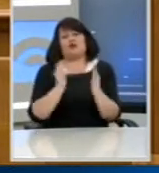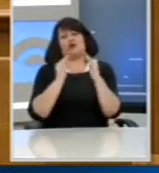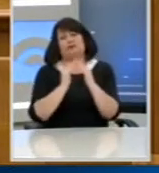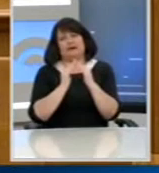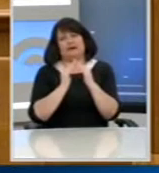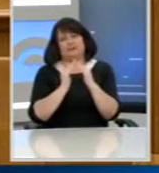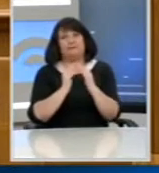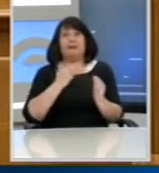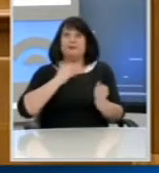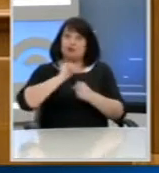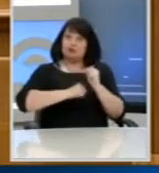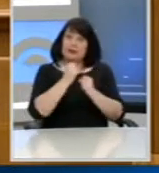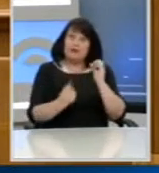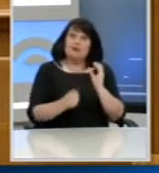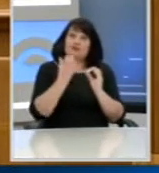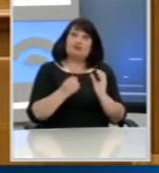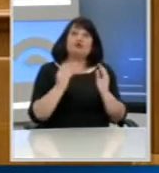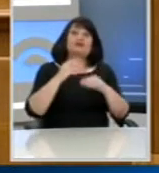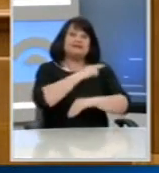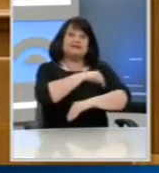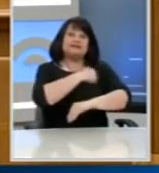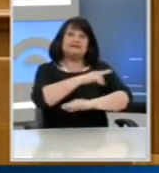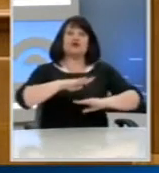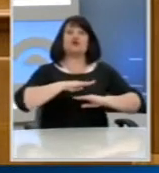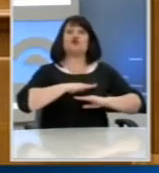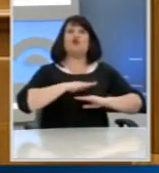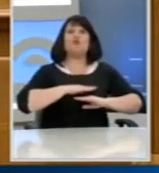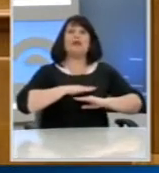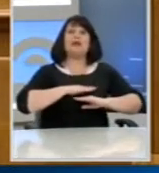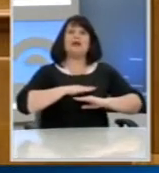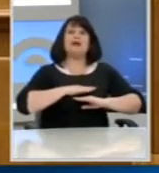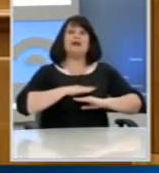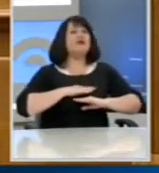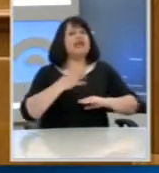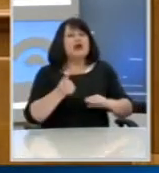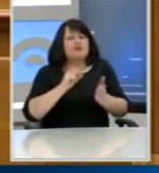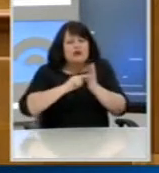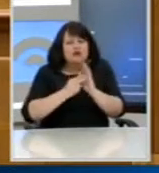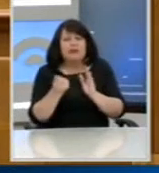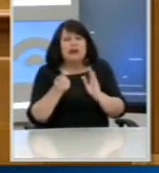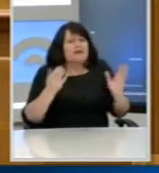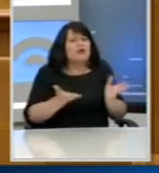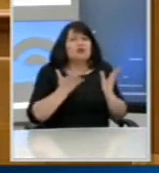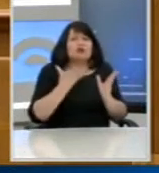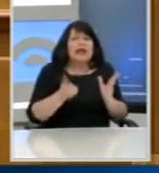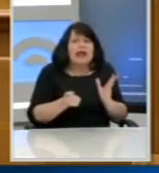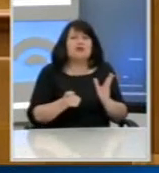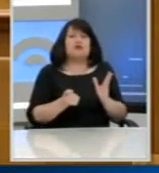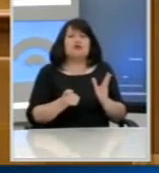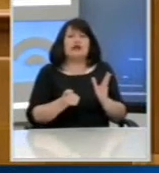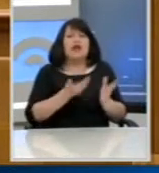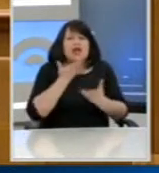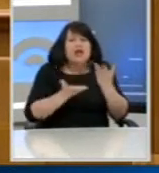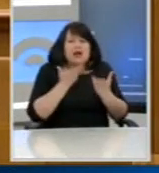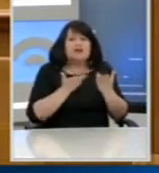Καταβάλλεται επίσης προσπάθεια εξοπλισμού των εξοπλισμών των στρατιωτικών νοσοκομείων, αξιοποιώντας κάθε διαθέσιμο πόρο, έτσι ώστε να περιοριστεί δραστικά η υγειονομική δαπάνη